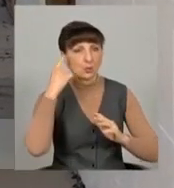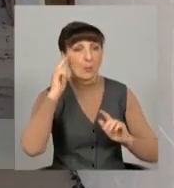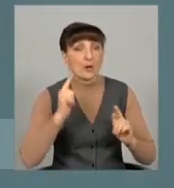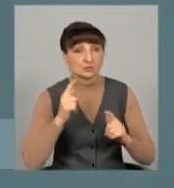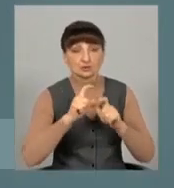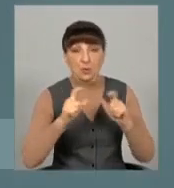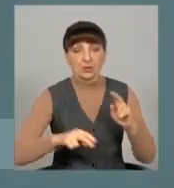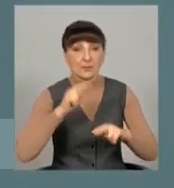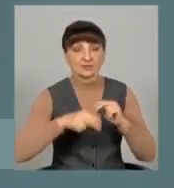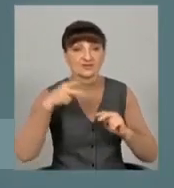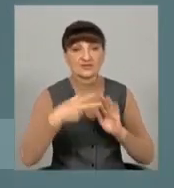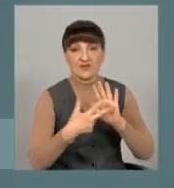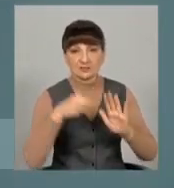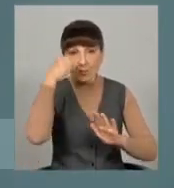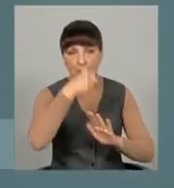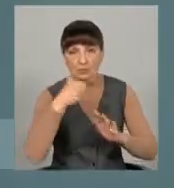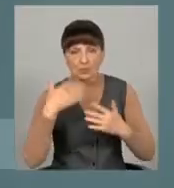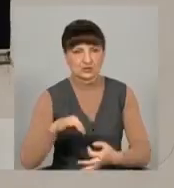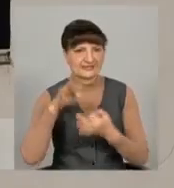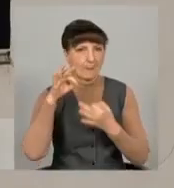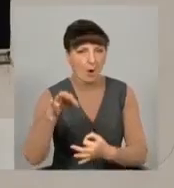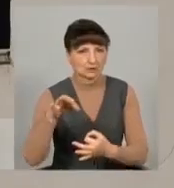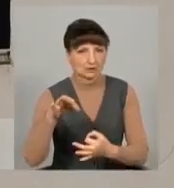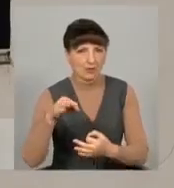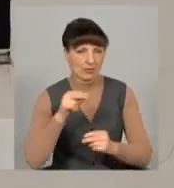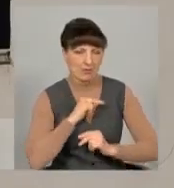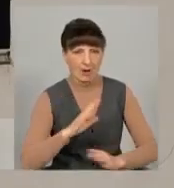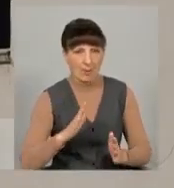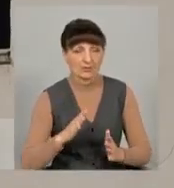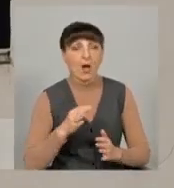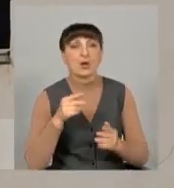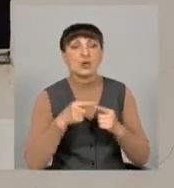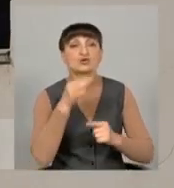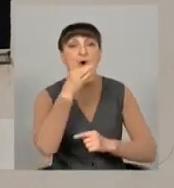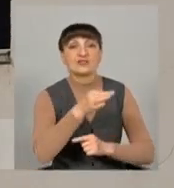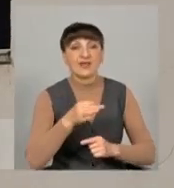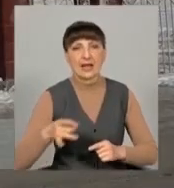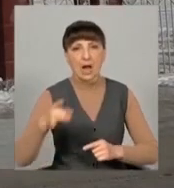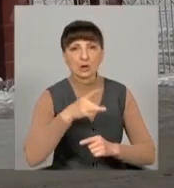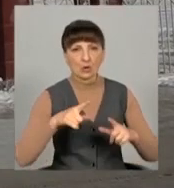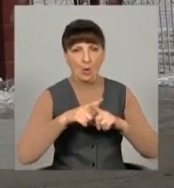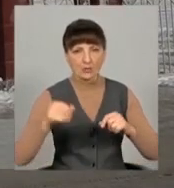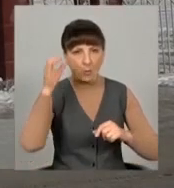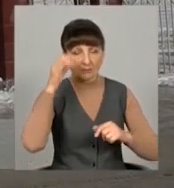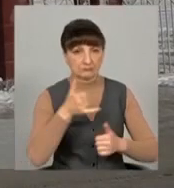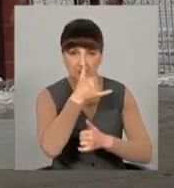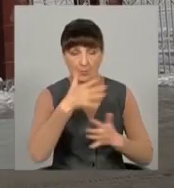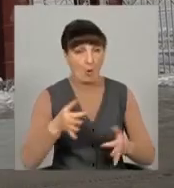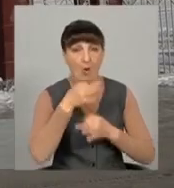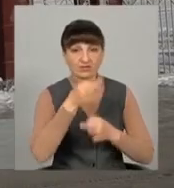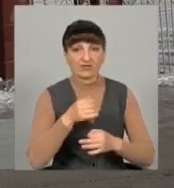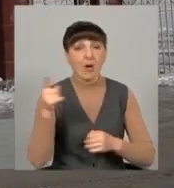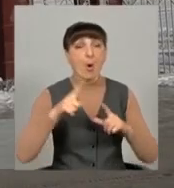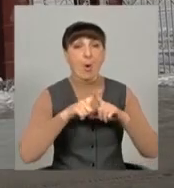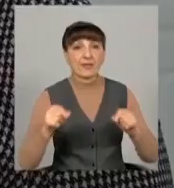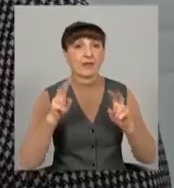школа построена в 2008 году стала заброшенной дать вразумительного ответа в районном отделе образования не смогли сообщив что объект